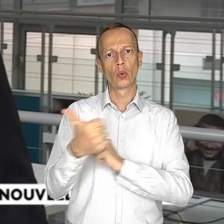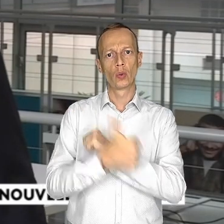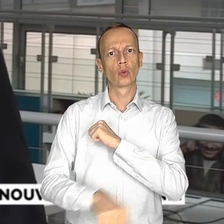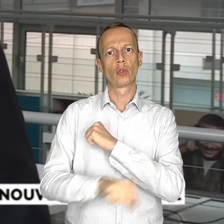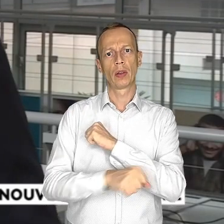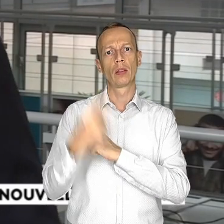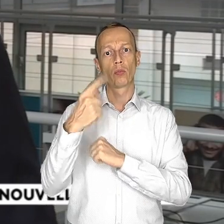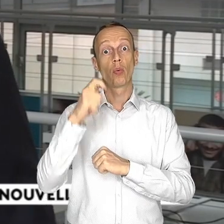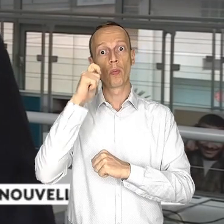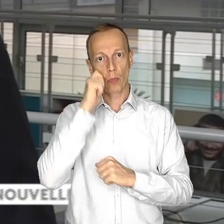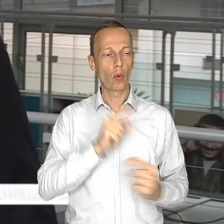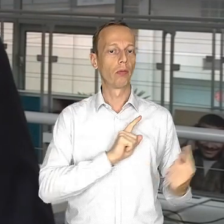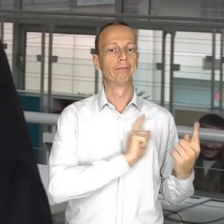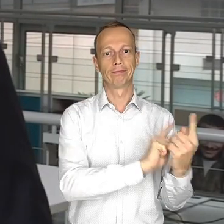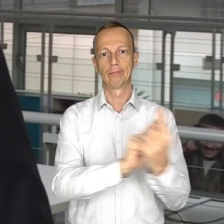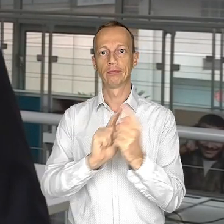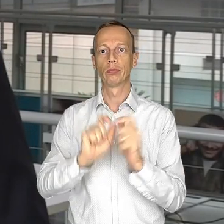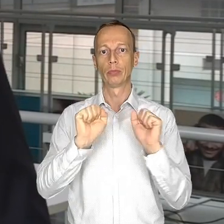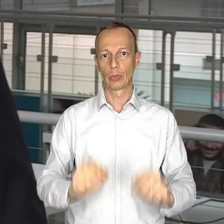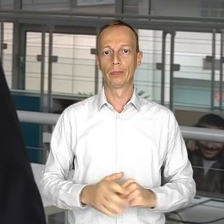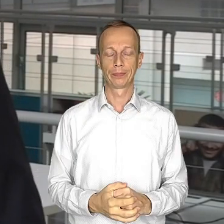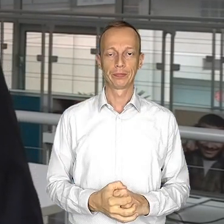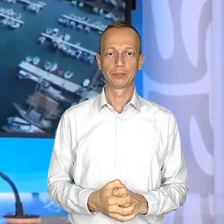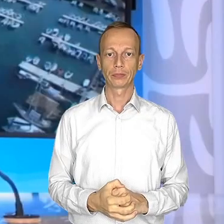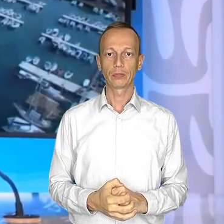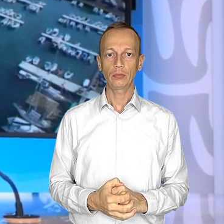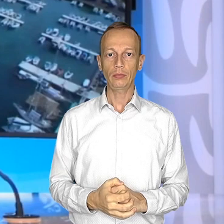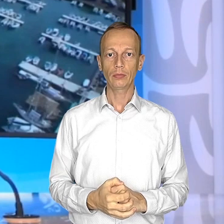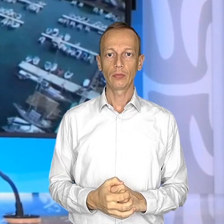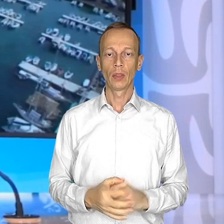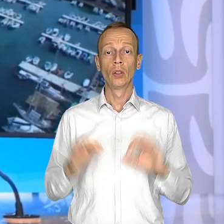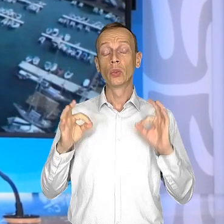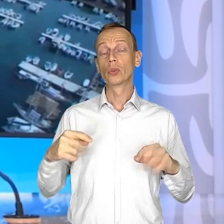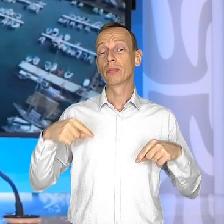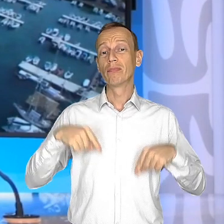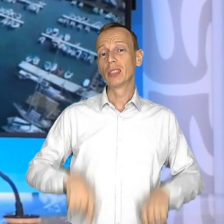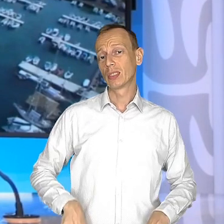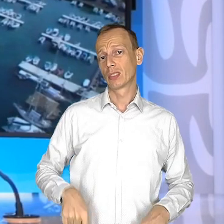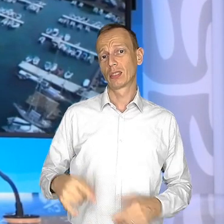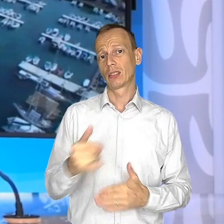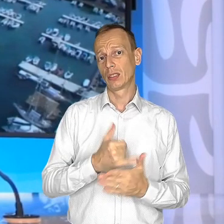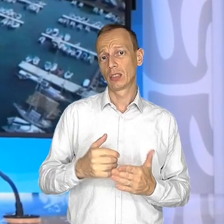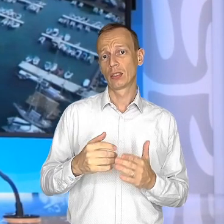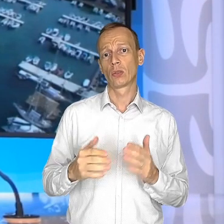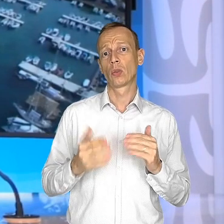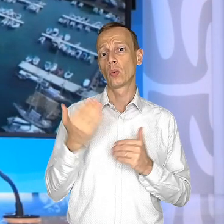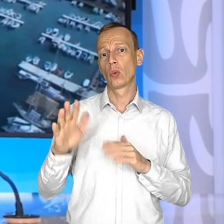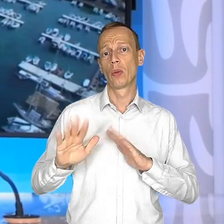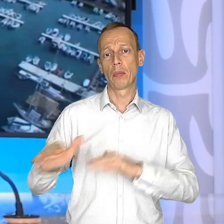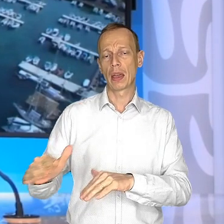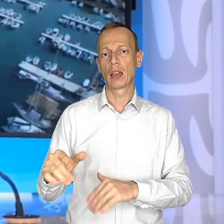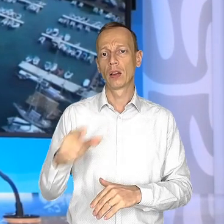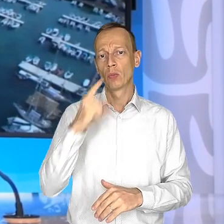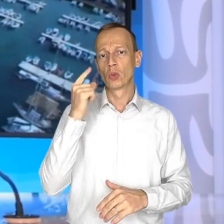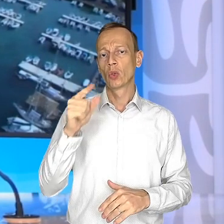1 semaine pour cette fois de véritables rencontres de terrain. Oui, le ministre des Outre-mer, Sébastien Lecornu, devrait